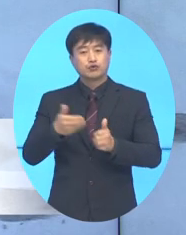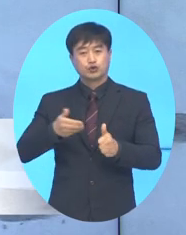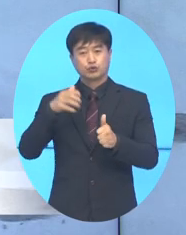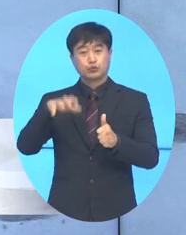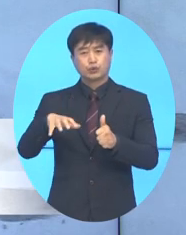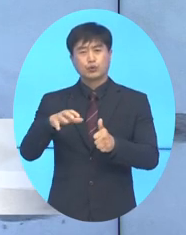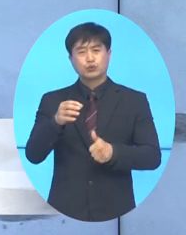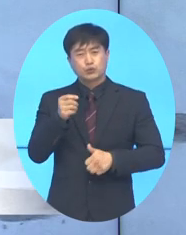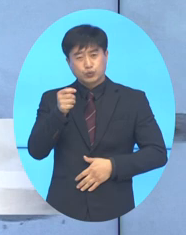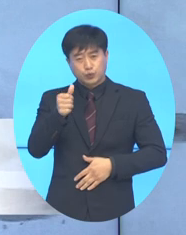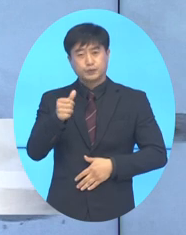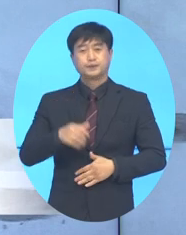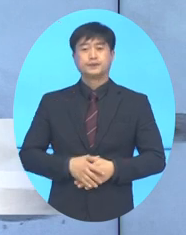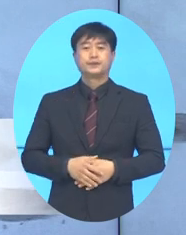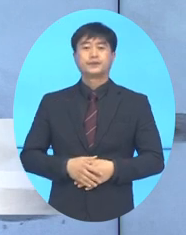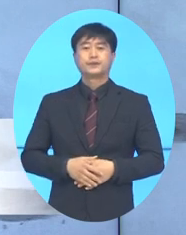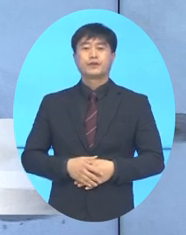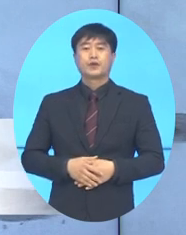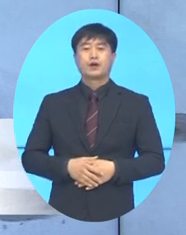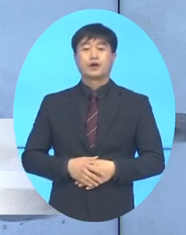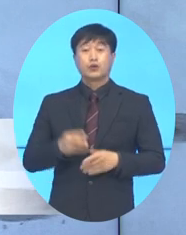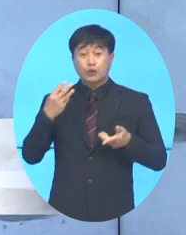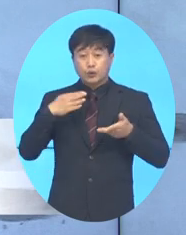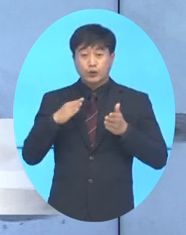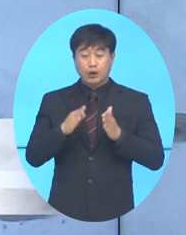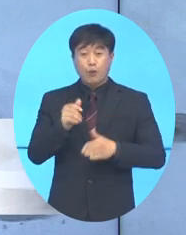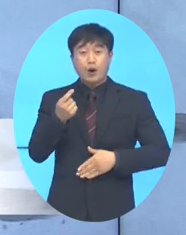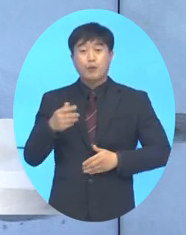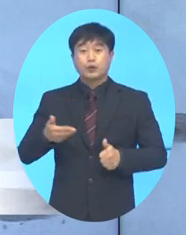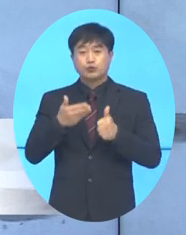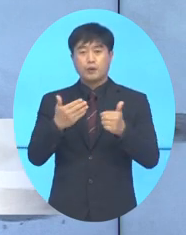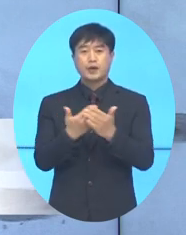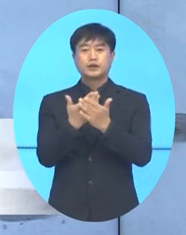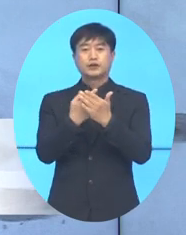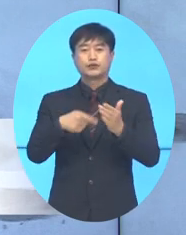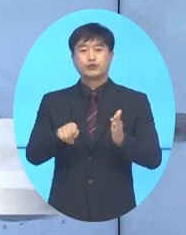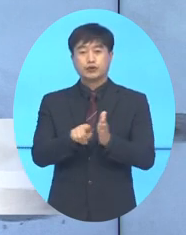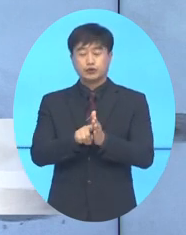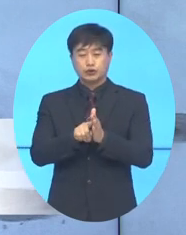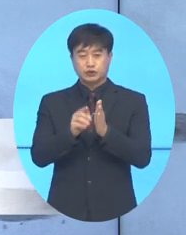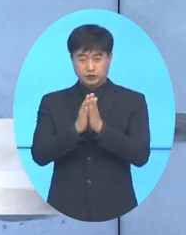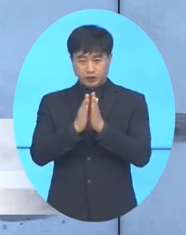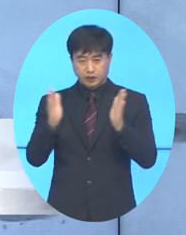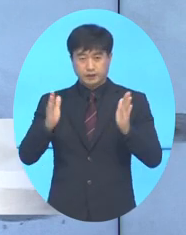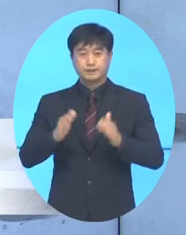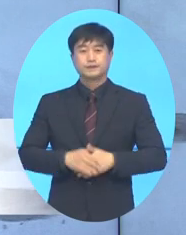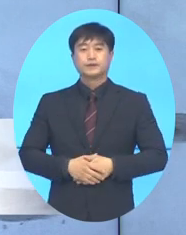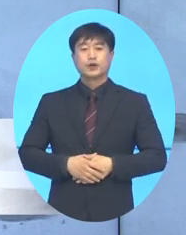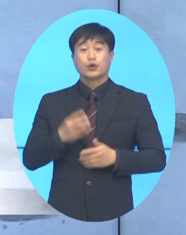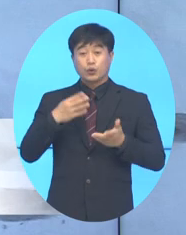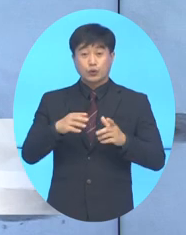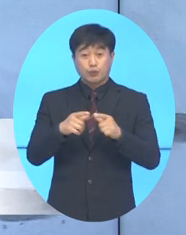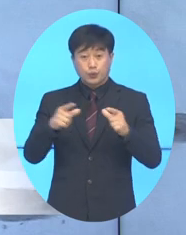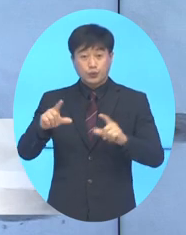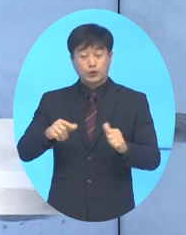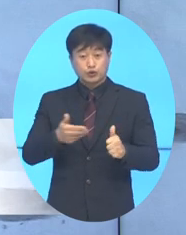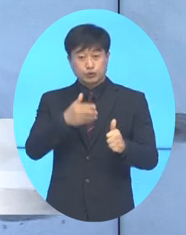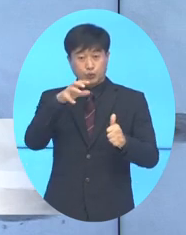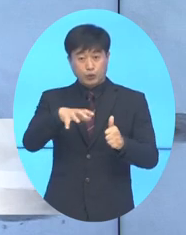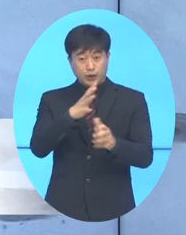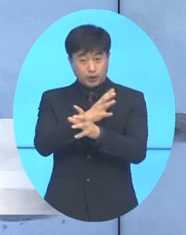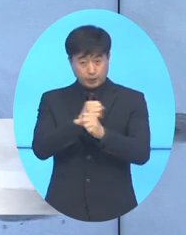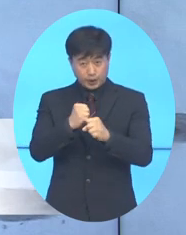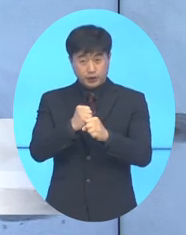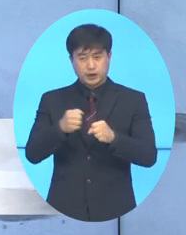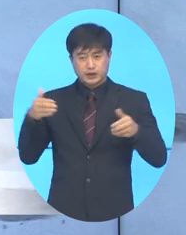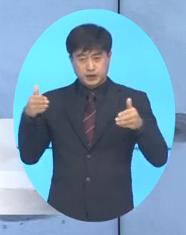양식장이 몇 군데 없는 상황입니다. 이에 경기도가 황복 양식 활성화를 위해 팔을 걷어붙였습니다. 도내 한 민간 양식장과 협약을